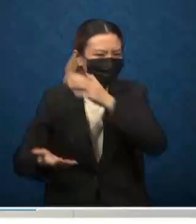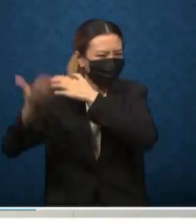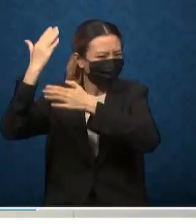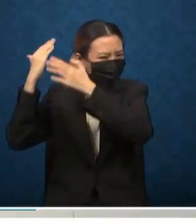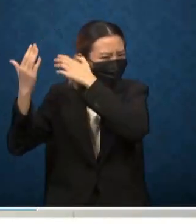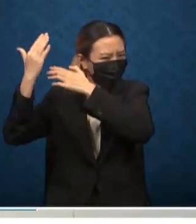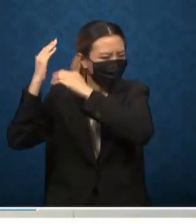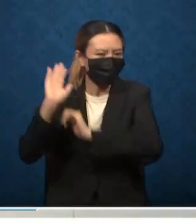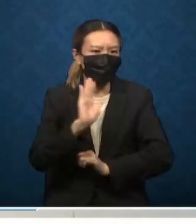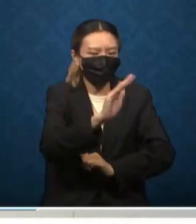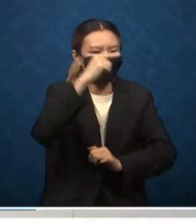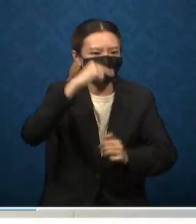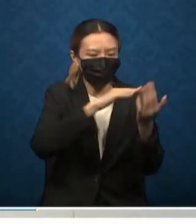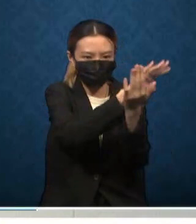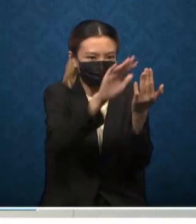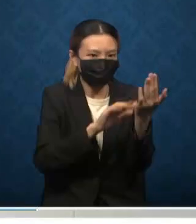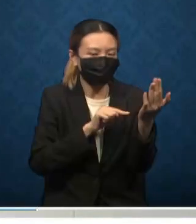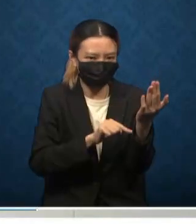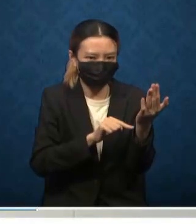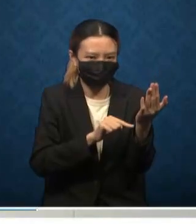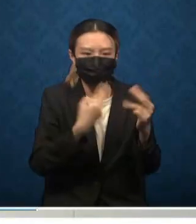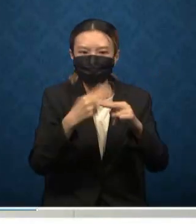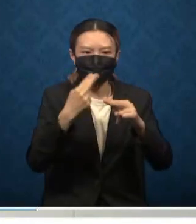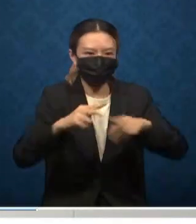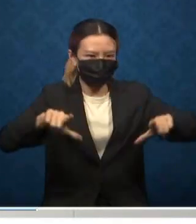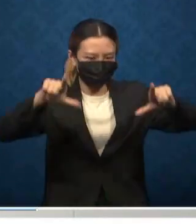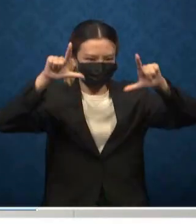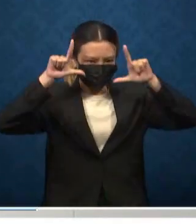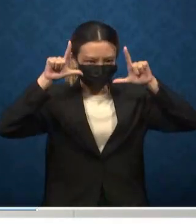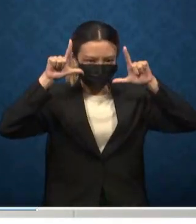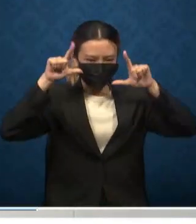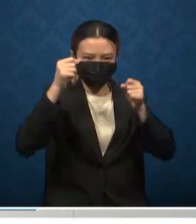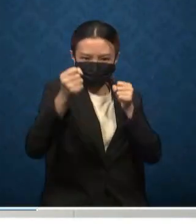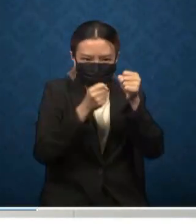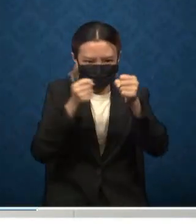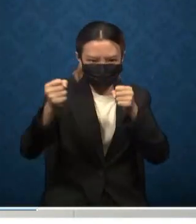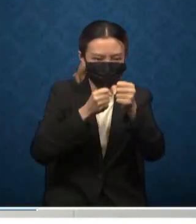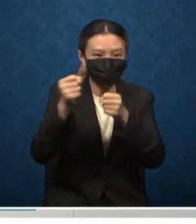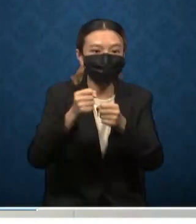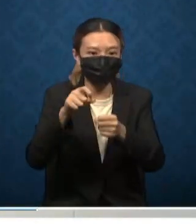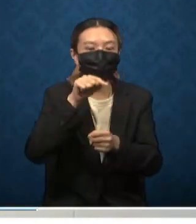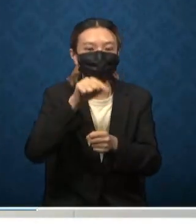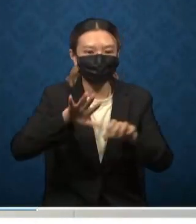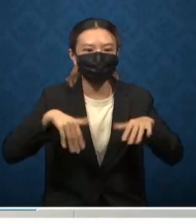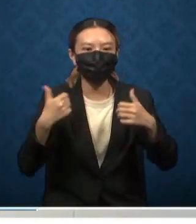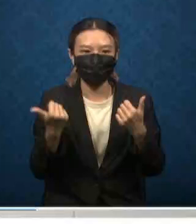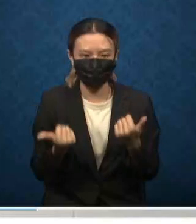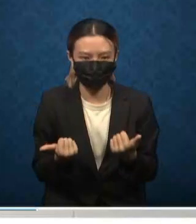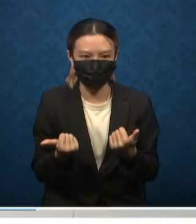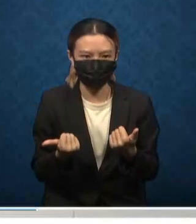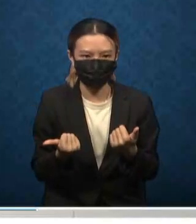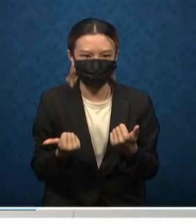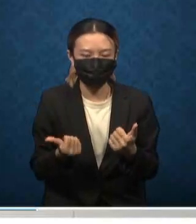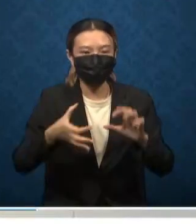อย่างหนึ่งของชาติไทยที่มีเอกลักษณ์การต่อสู้ที่มีชื่อเสียงเฉพาะตัวปัจจุบันกีฬาชีสนี้